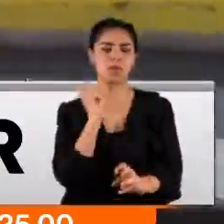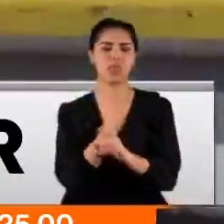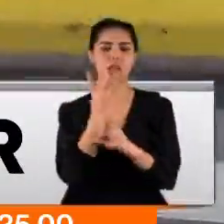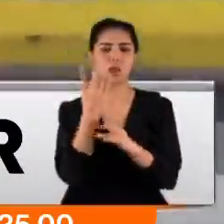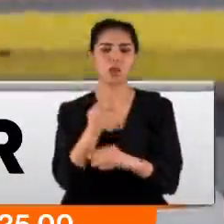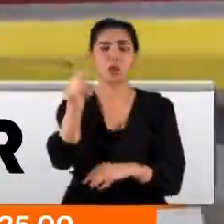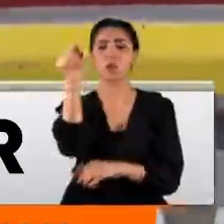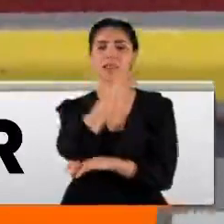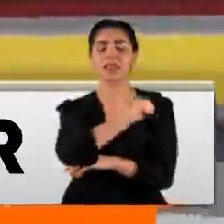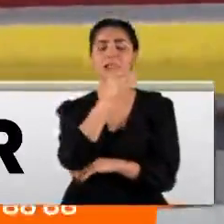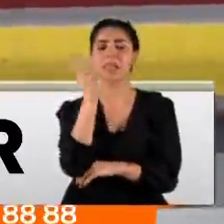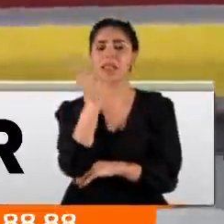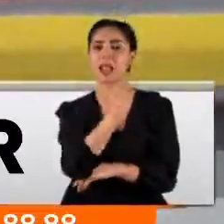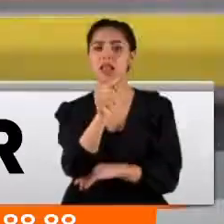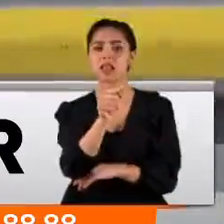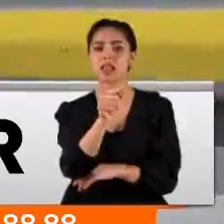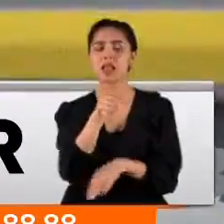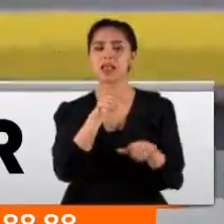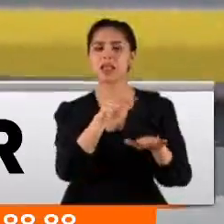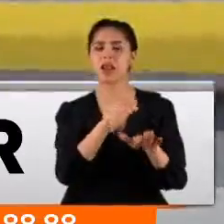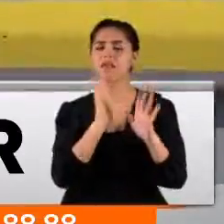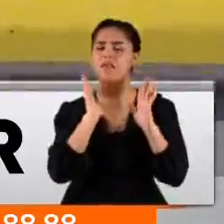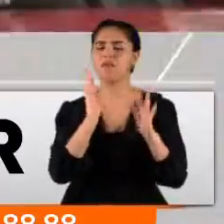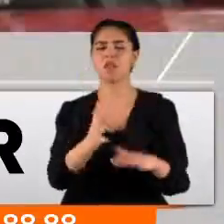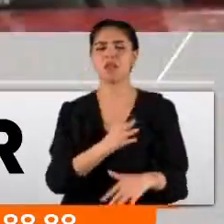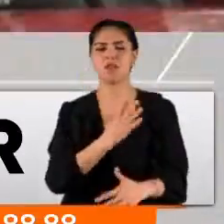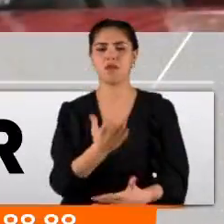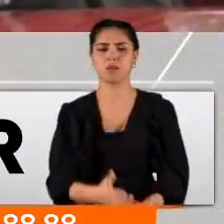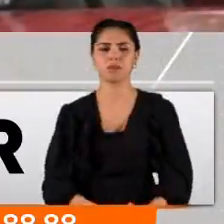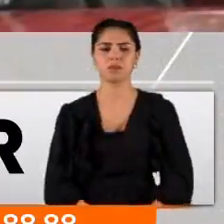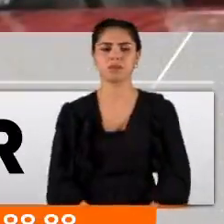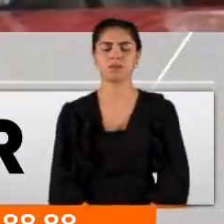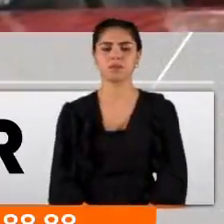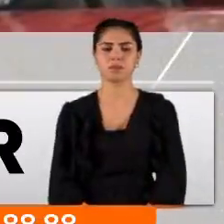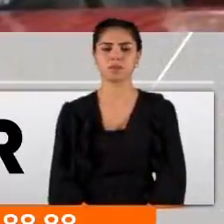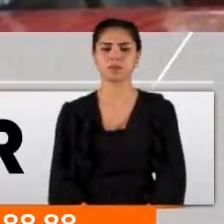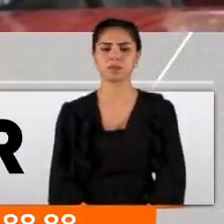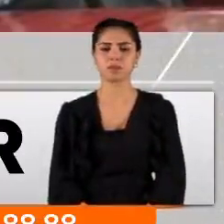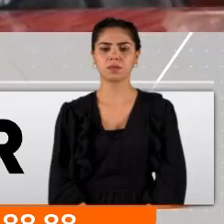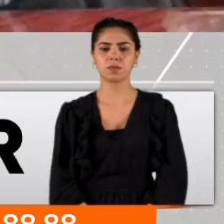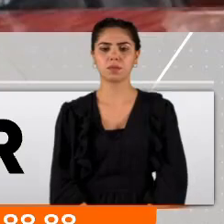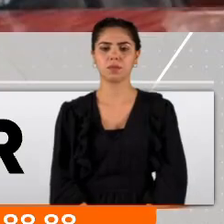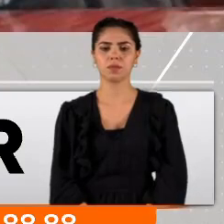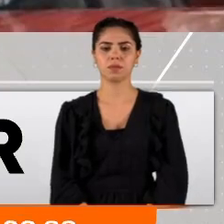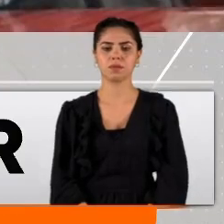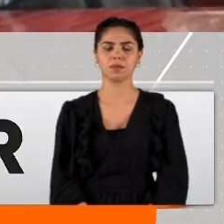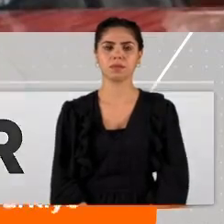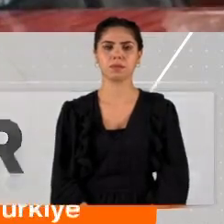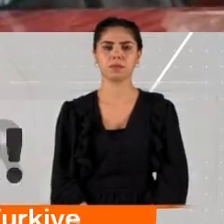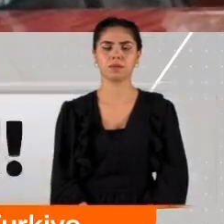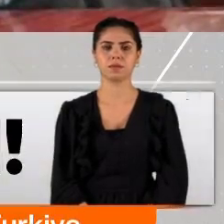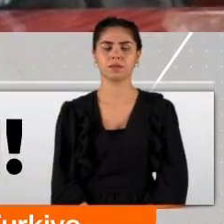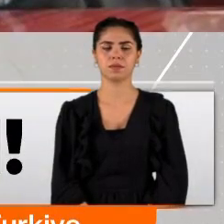saçan bu tırların sayısıysa trafikte hiç de az değil. Eğer bir trafik kazasında aracın